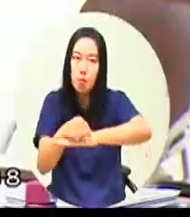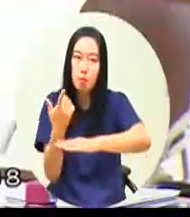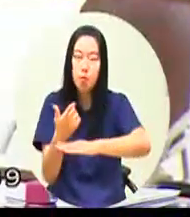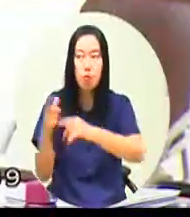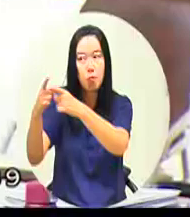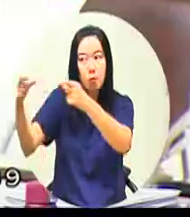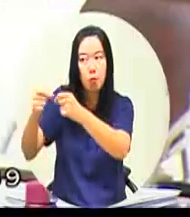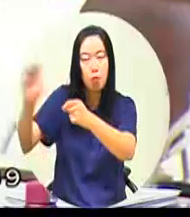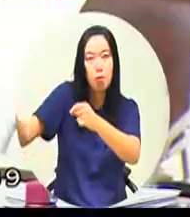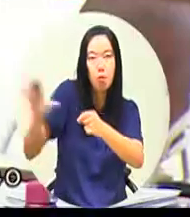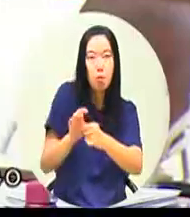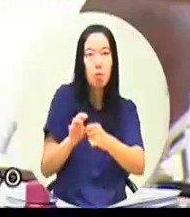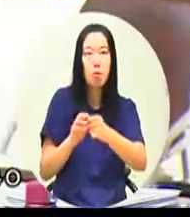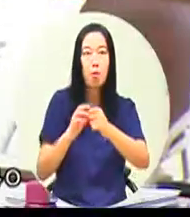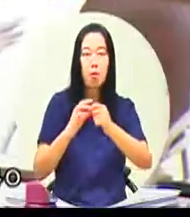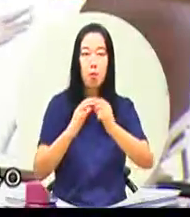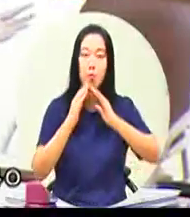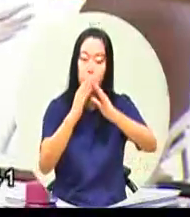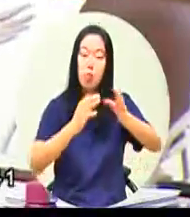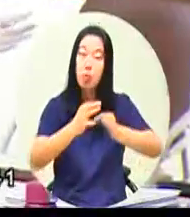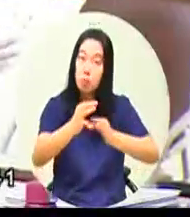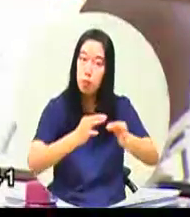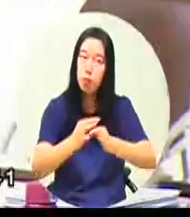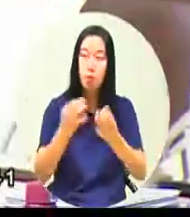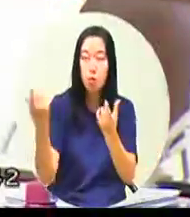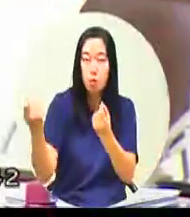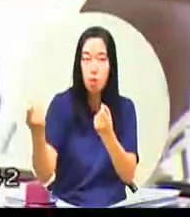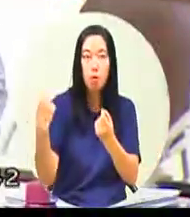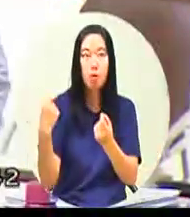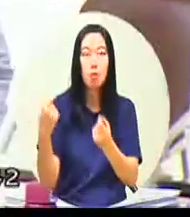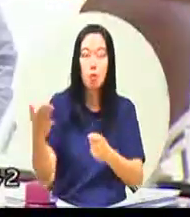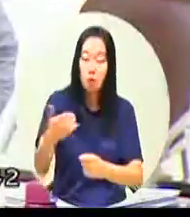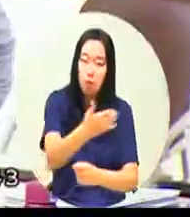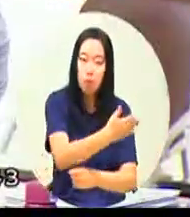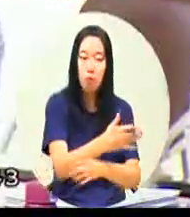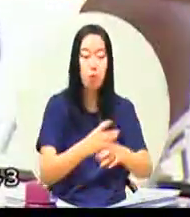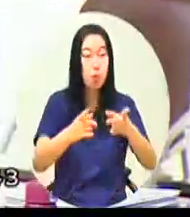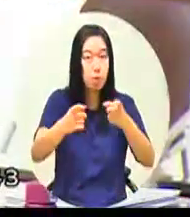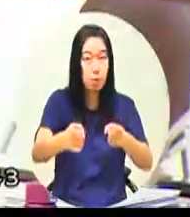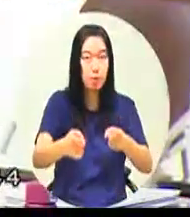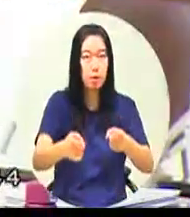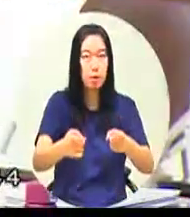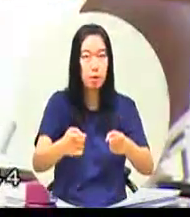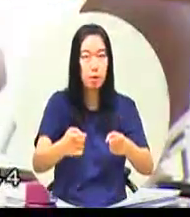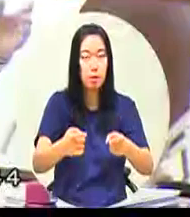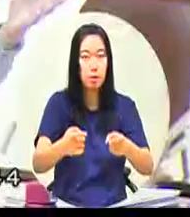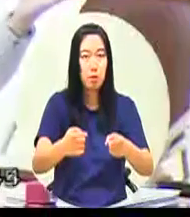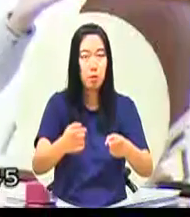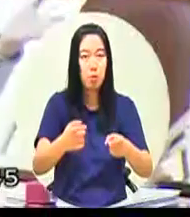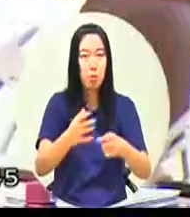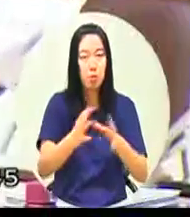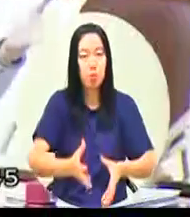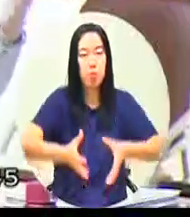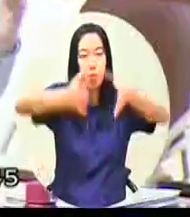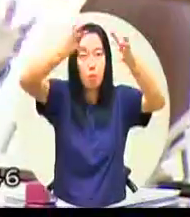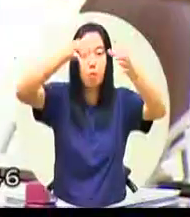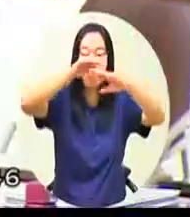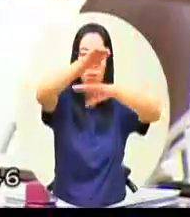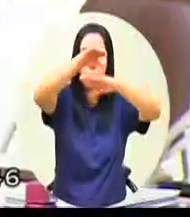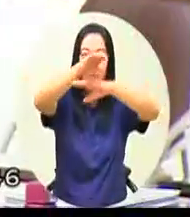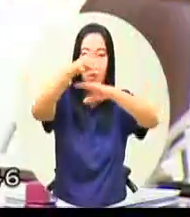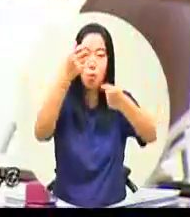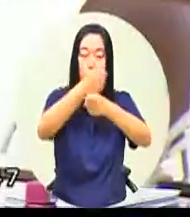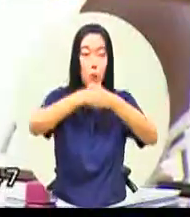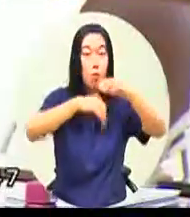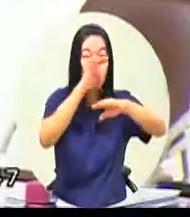足地市场？那在那个渔港现在已经那个高架都已经成型了，都已经完工